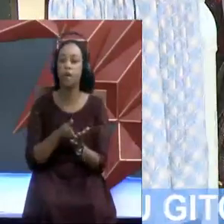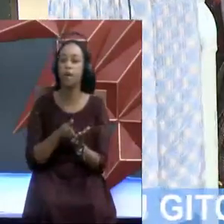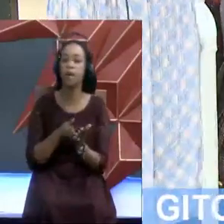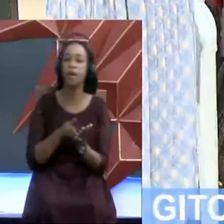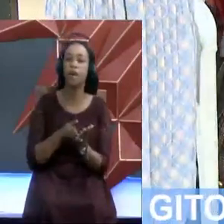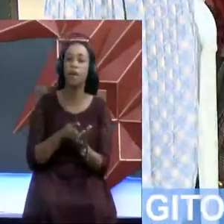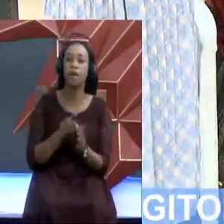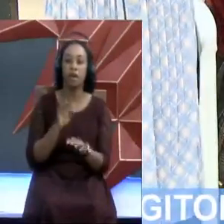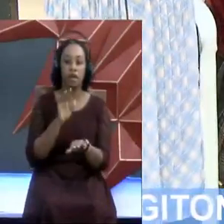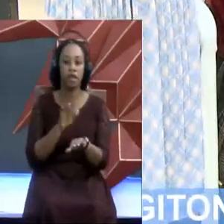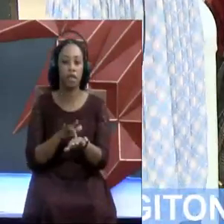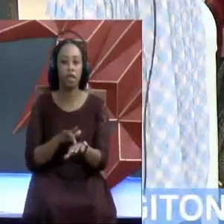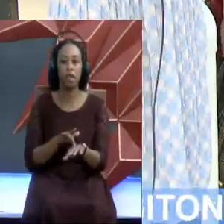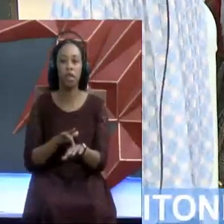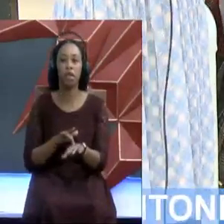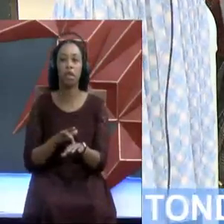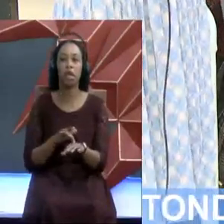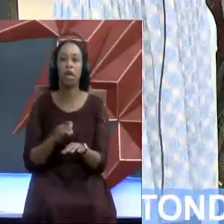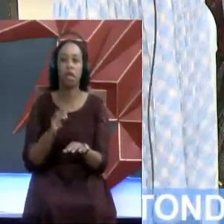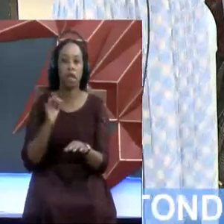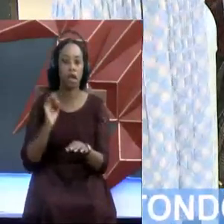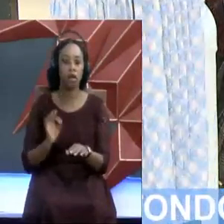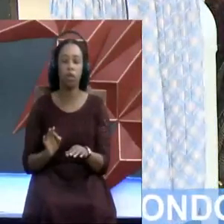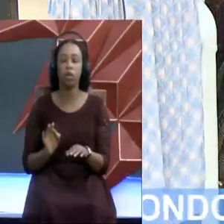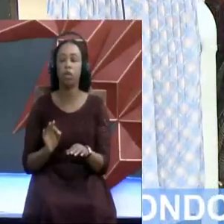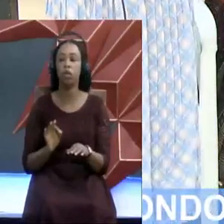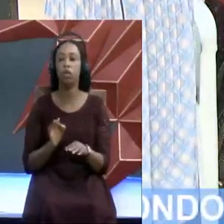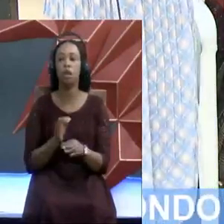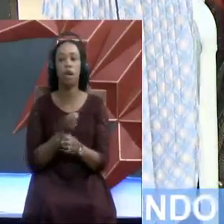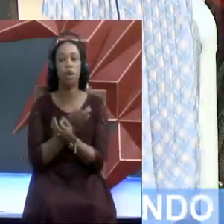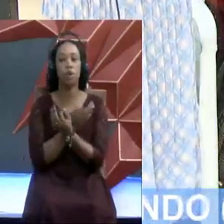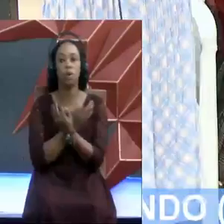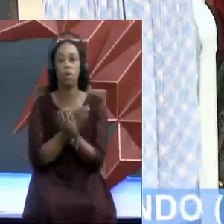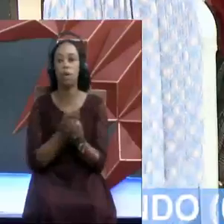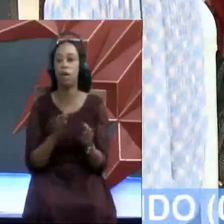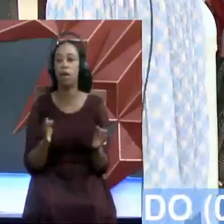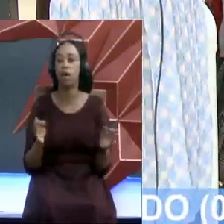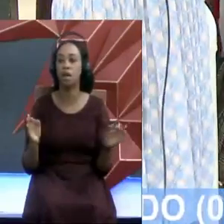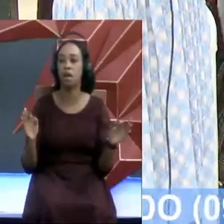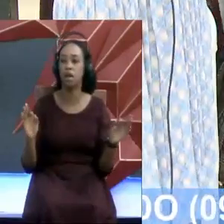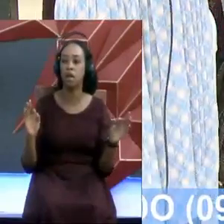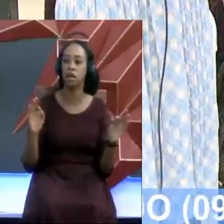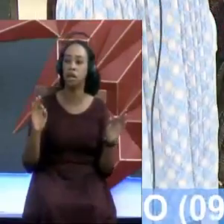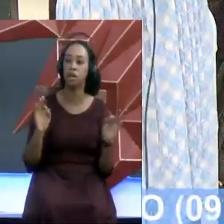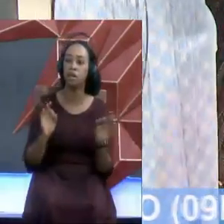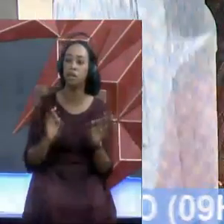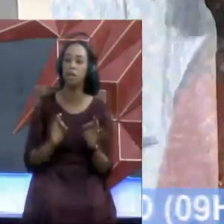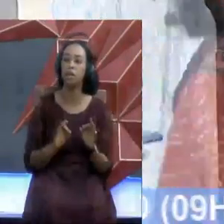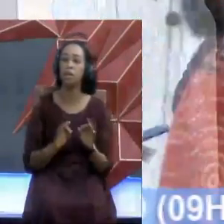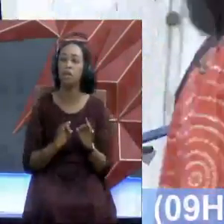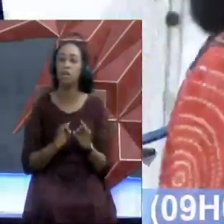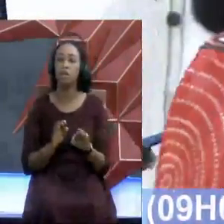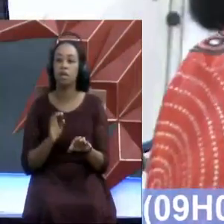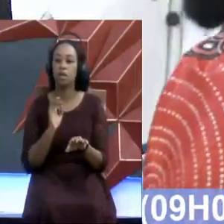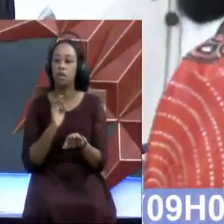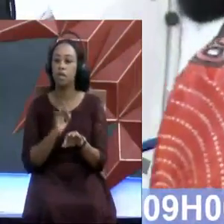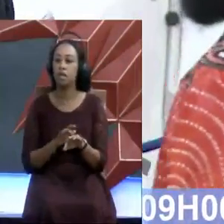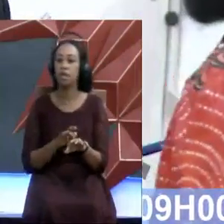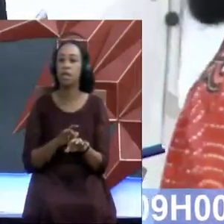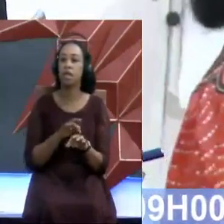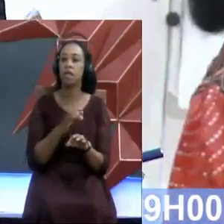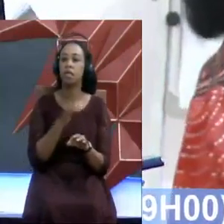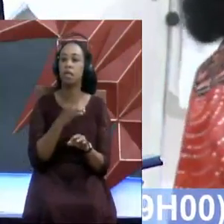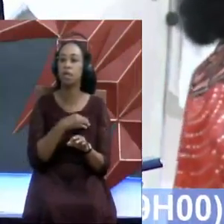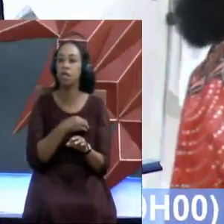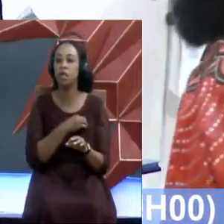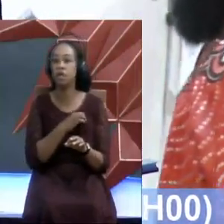anaponya. Shika. Shika sana utaponya. Shika sana.